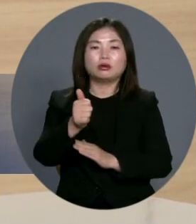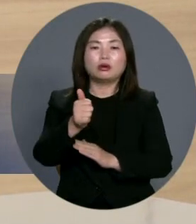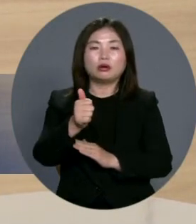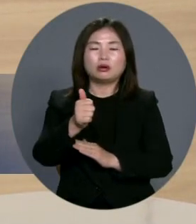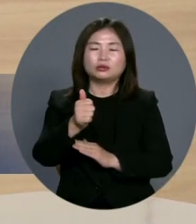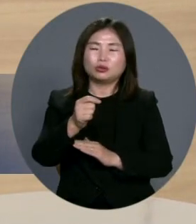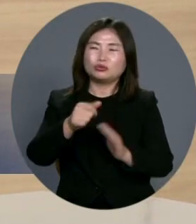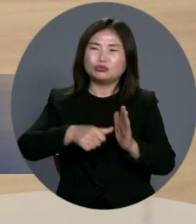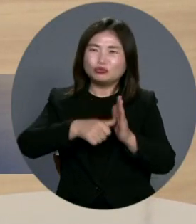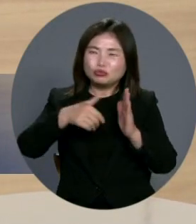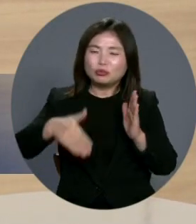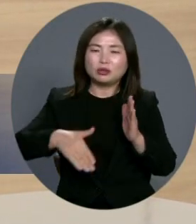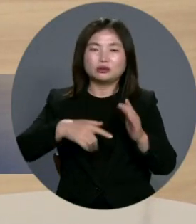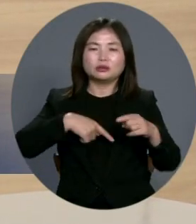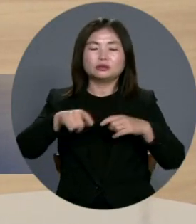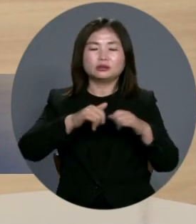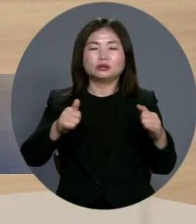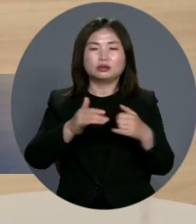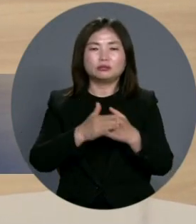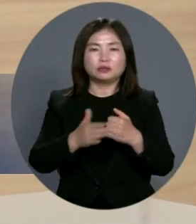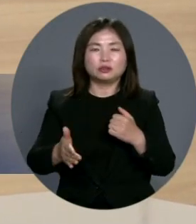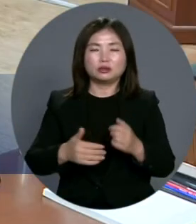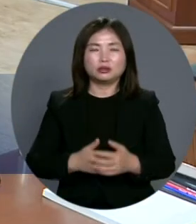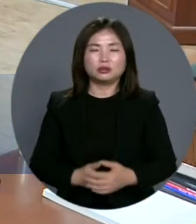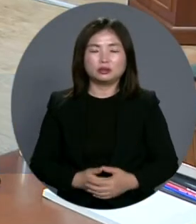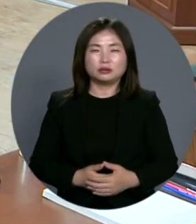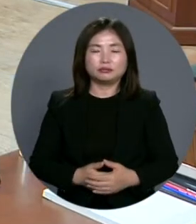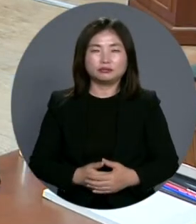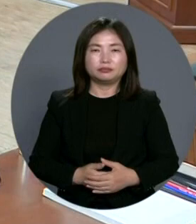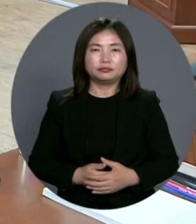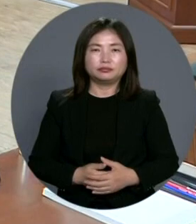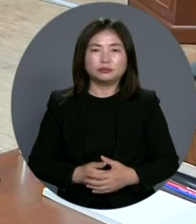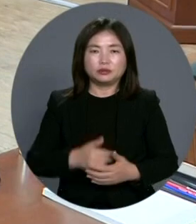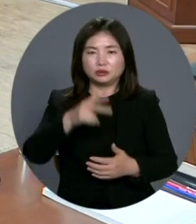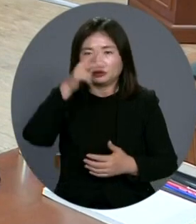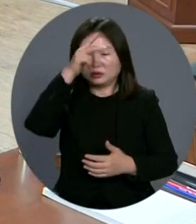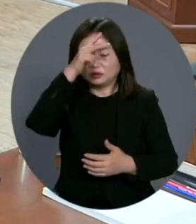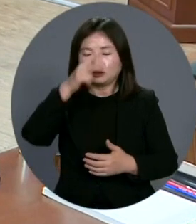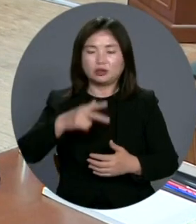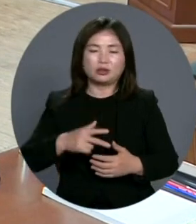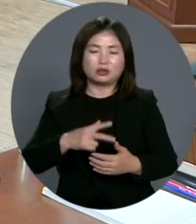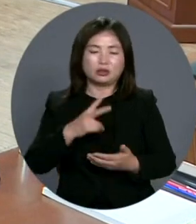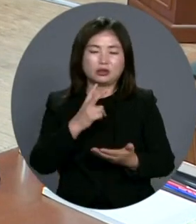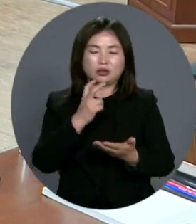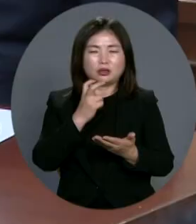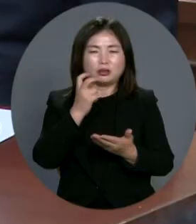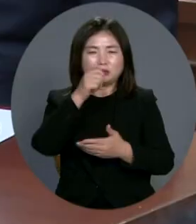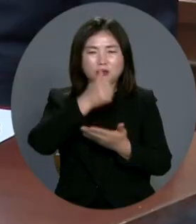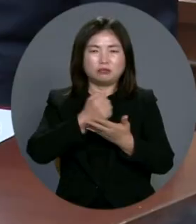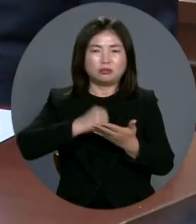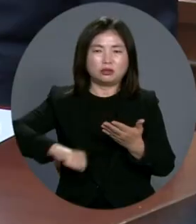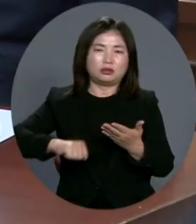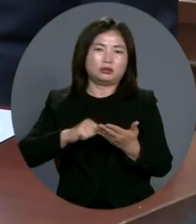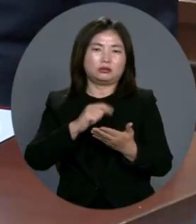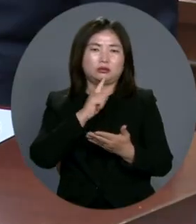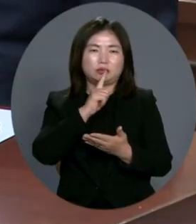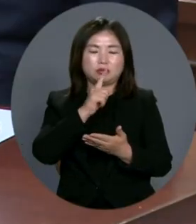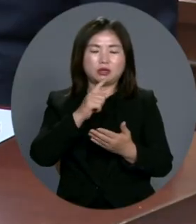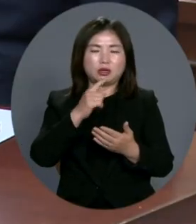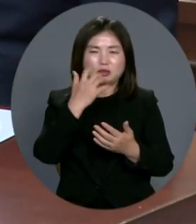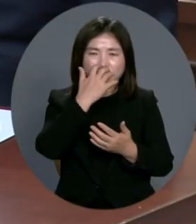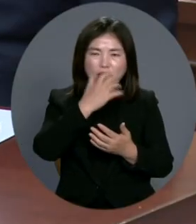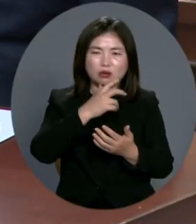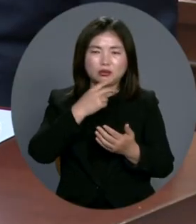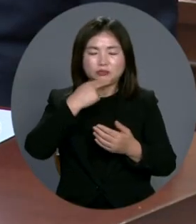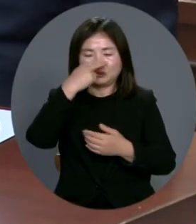시장님은 또 비중 있는 정치인이기 때문에 경찰 비위도 도마에 올랐습니다 성비위에